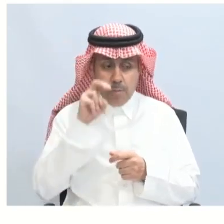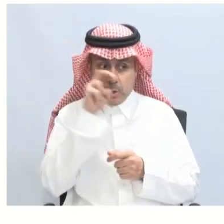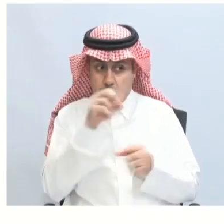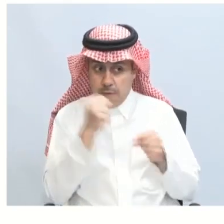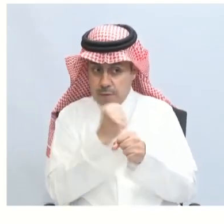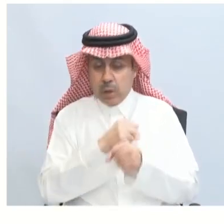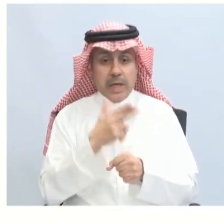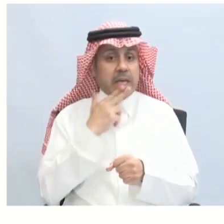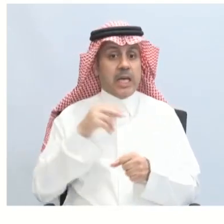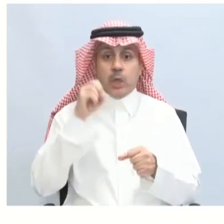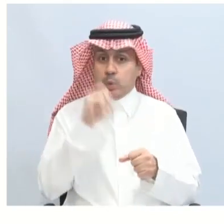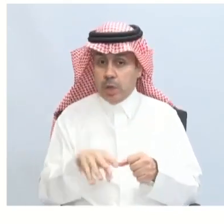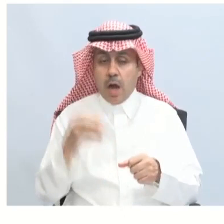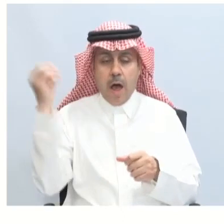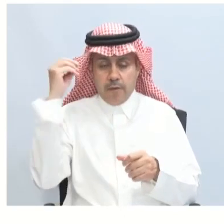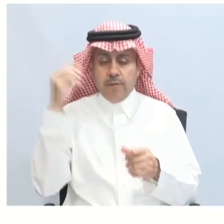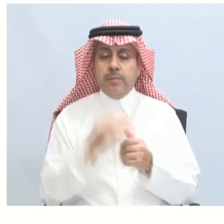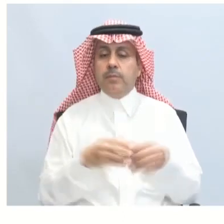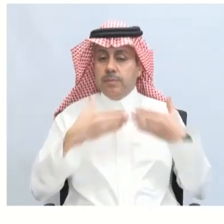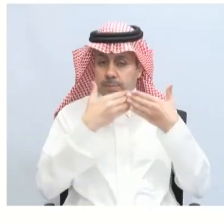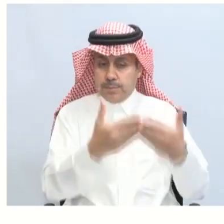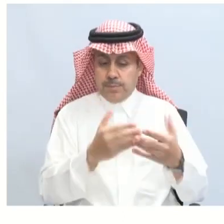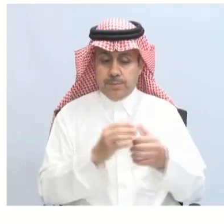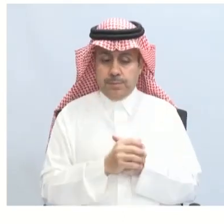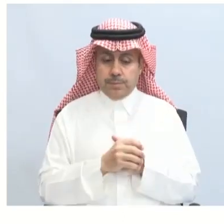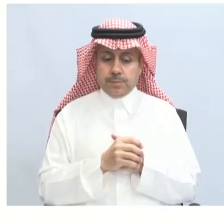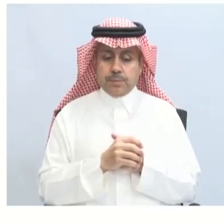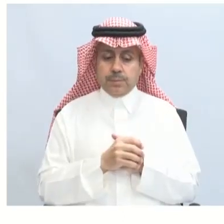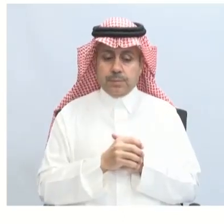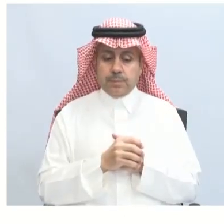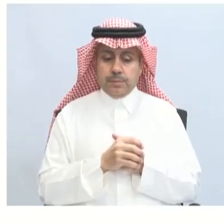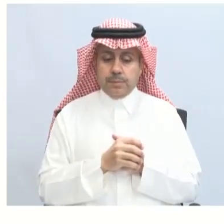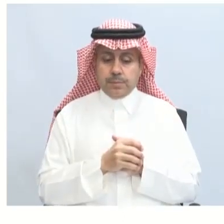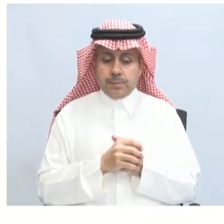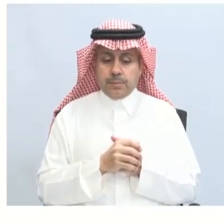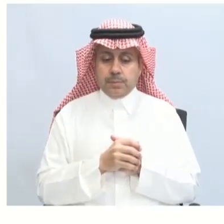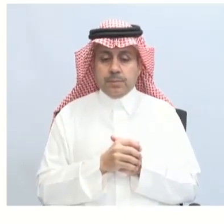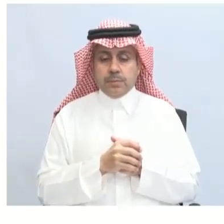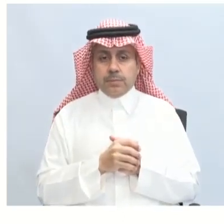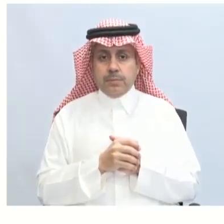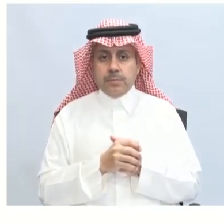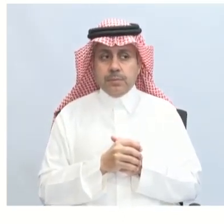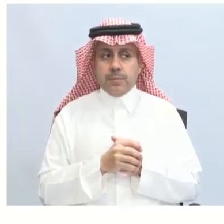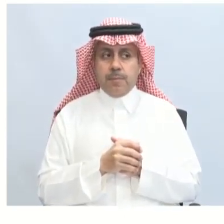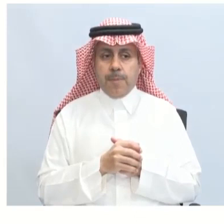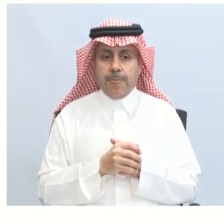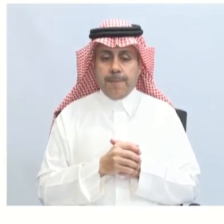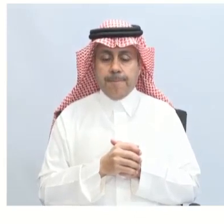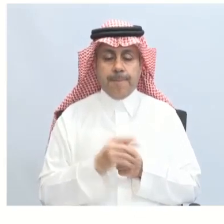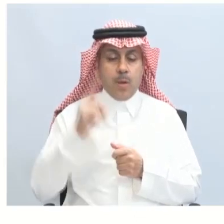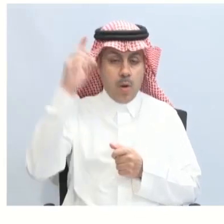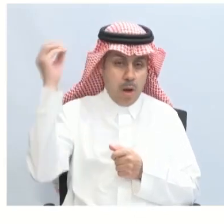عملتوه فيجازيكم على هذا على هذا الصنيع وعلى هذا العمل لهذا قال الله عز وجل والله يعلم ما